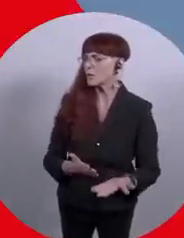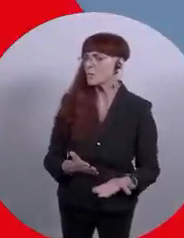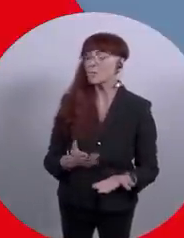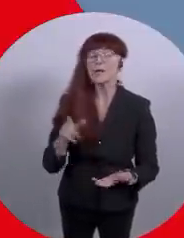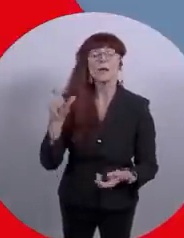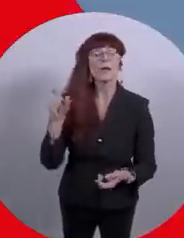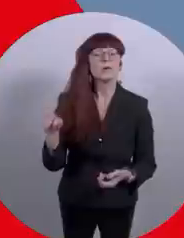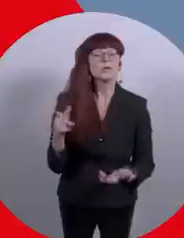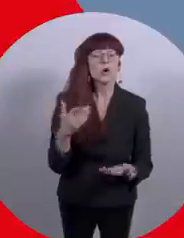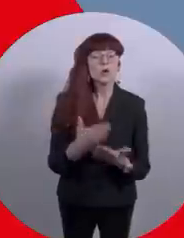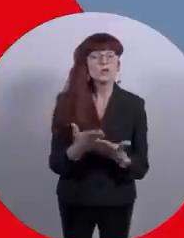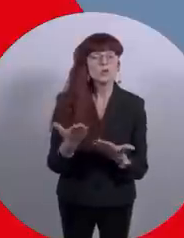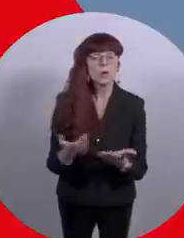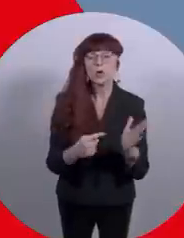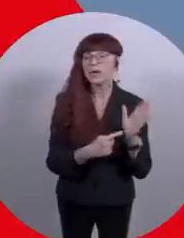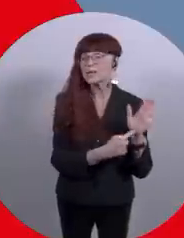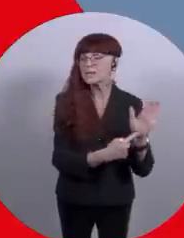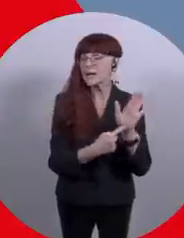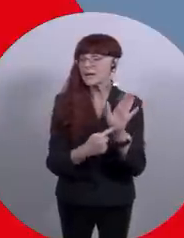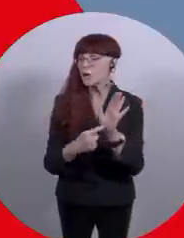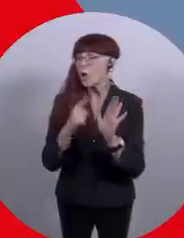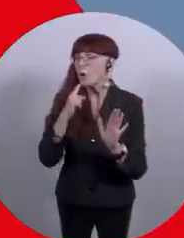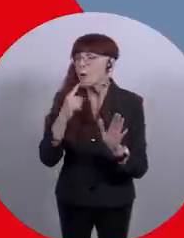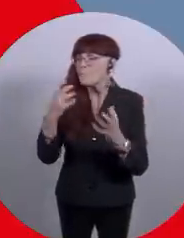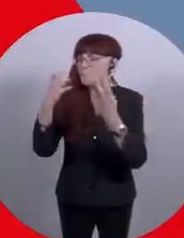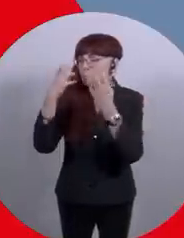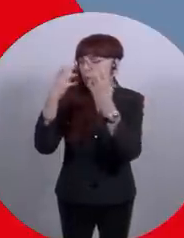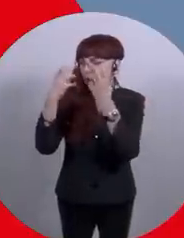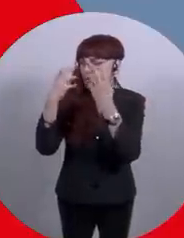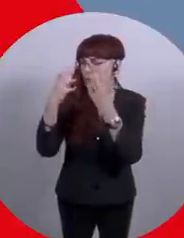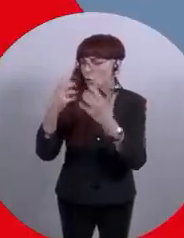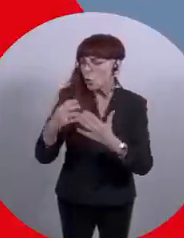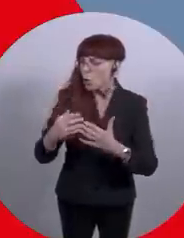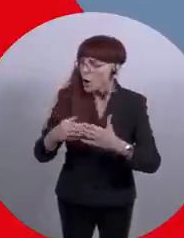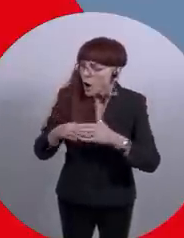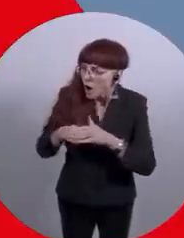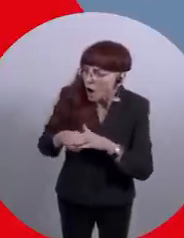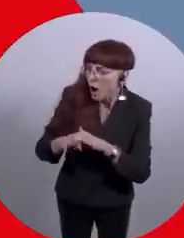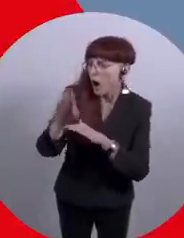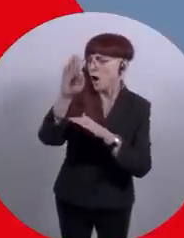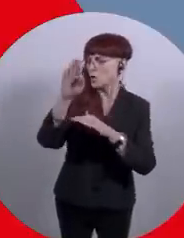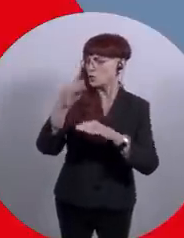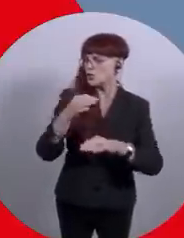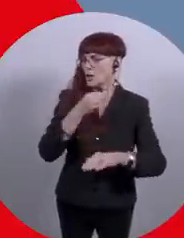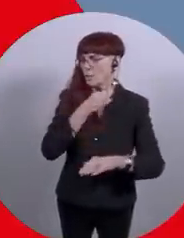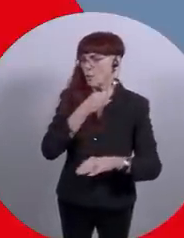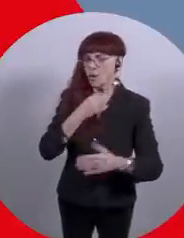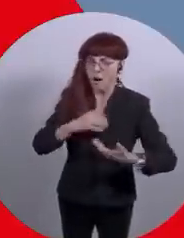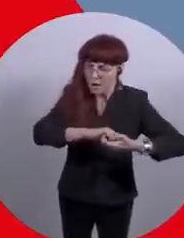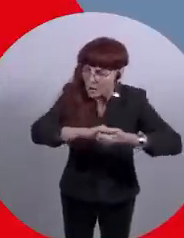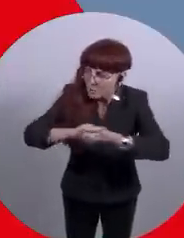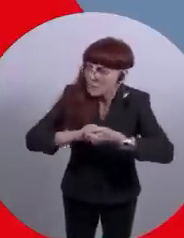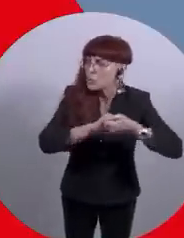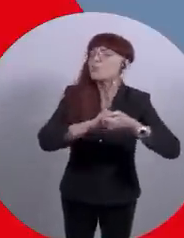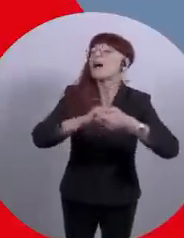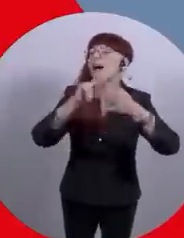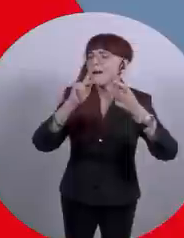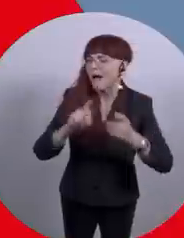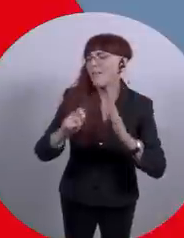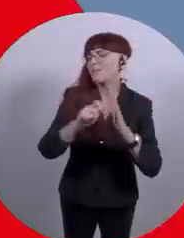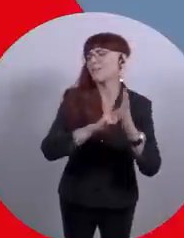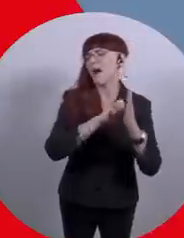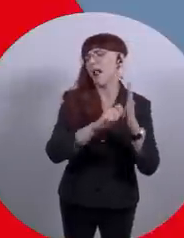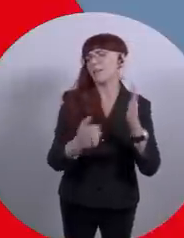dass wir nur so mit diesem Begeisterung mit dieser Aufbruchstimmung und damit der Einigkeit wieder Wahlen gewinnen können